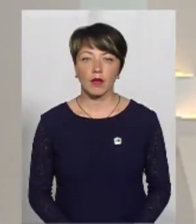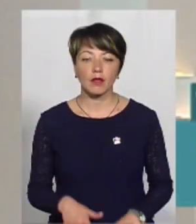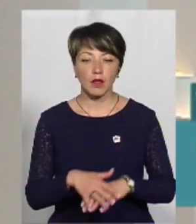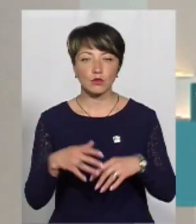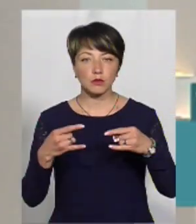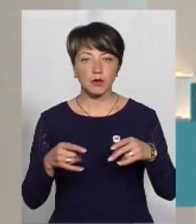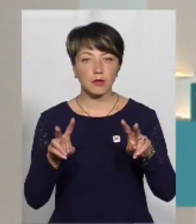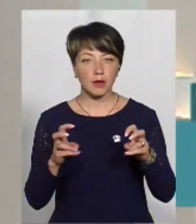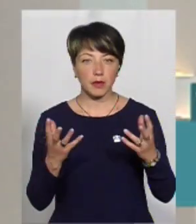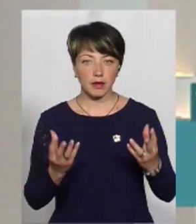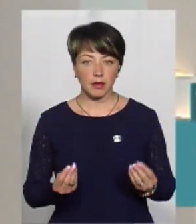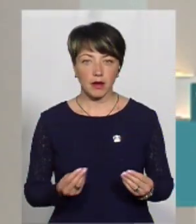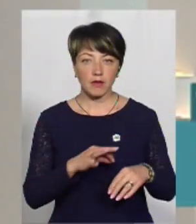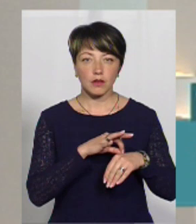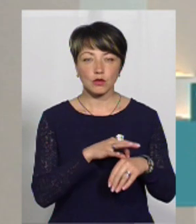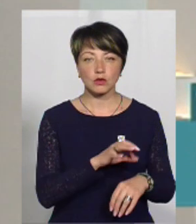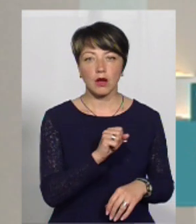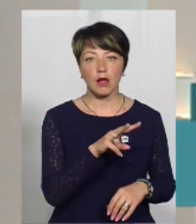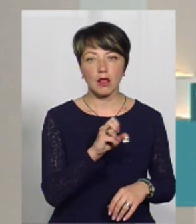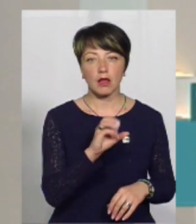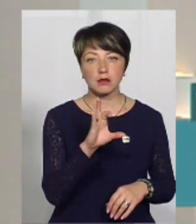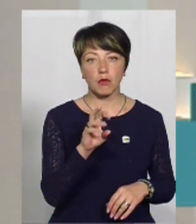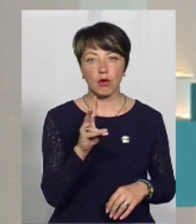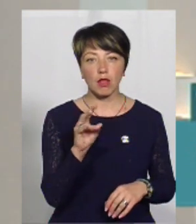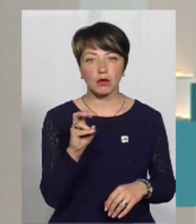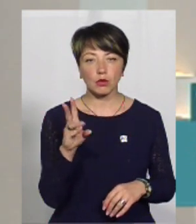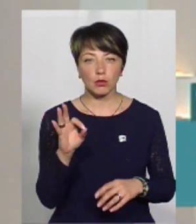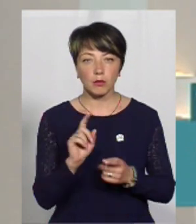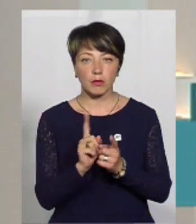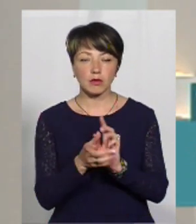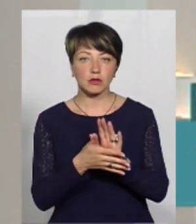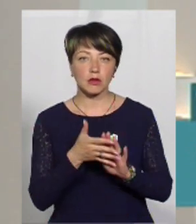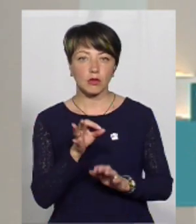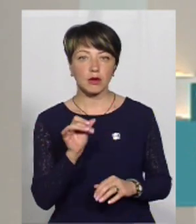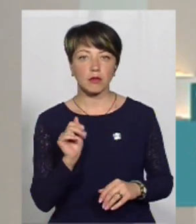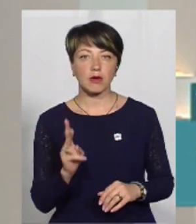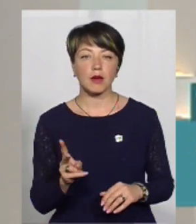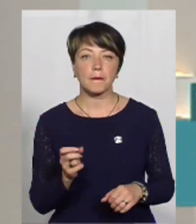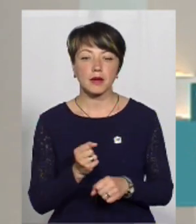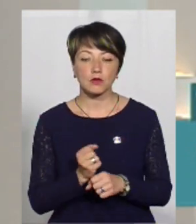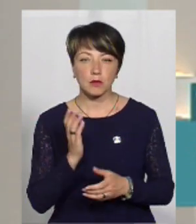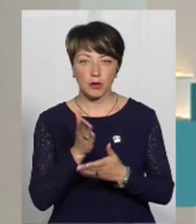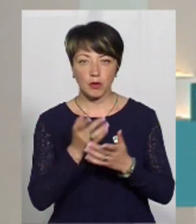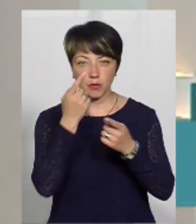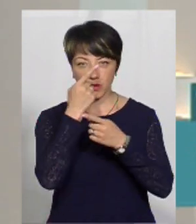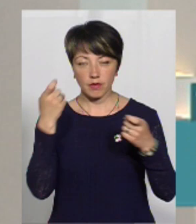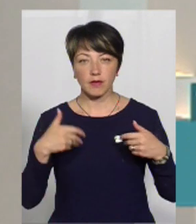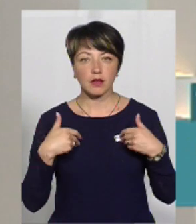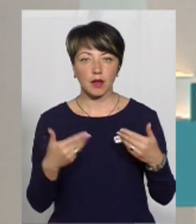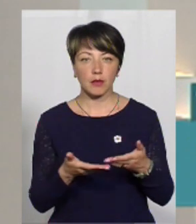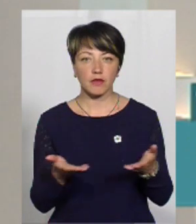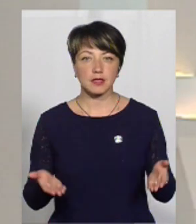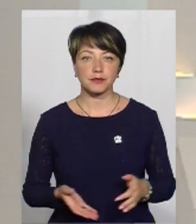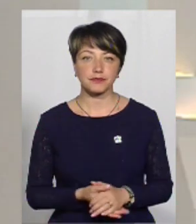на Суспільному «Тема дня». Я ведуча Алла Самойленко та перекладачка на жестову мову Ольга Рибак. Працюємо наживо. Вітаємо